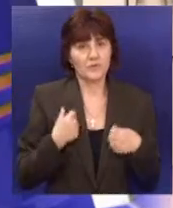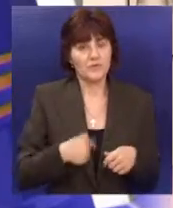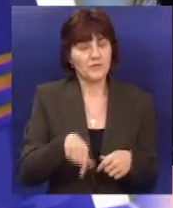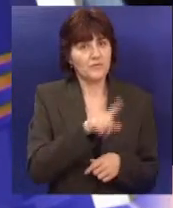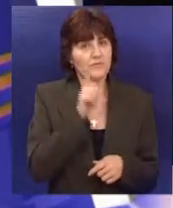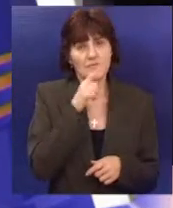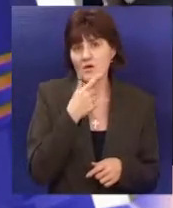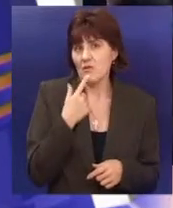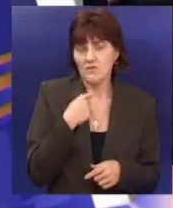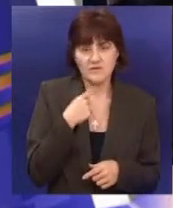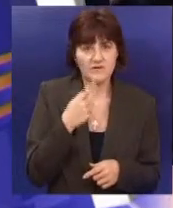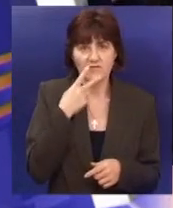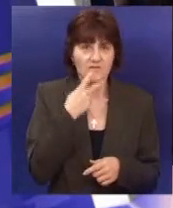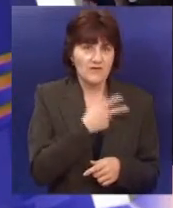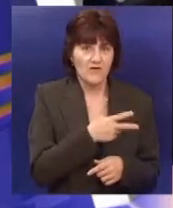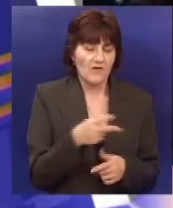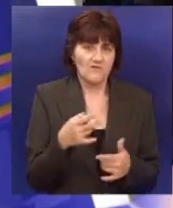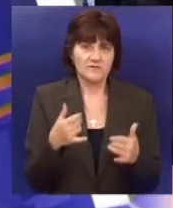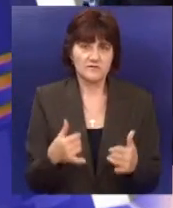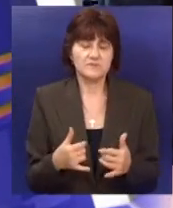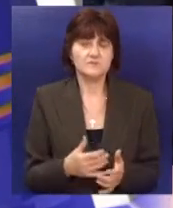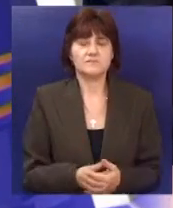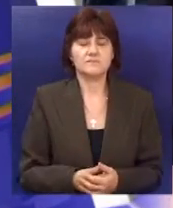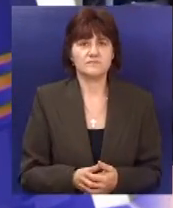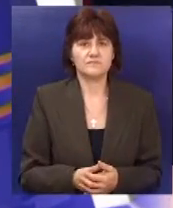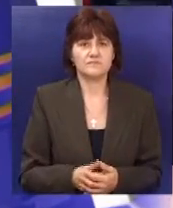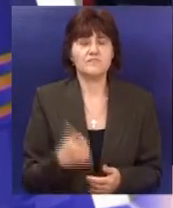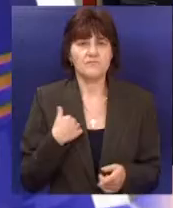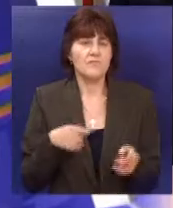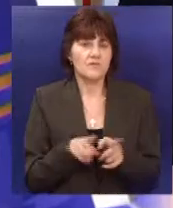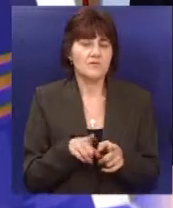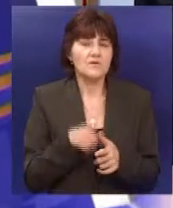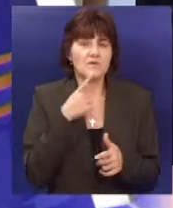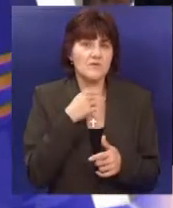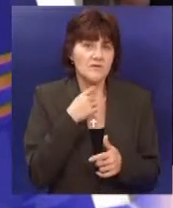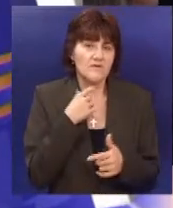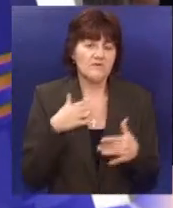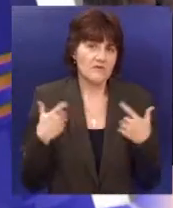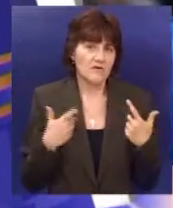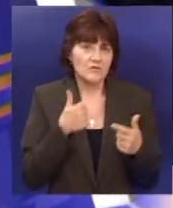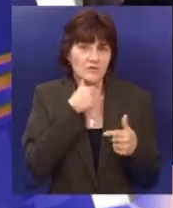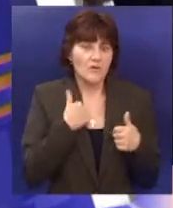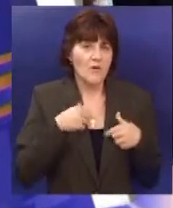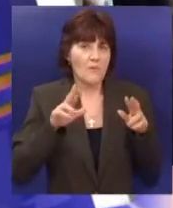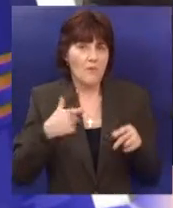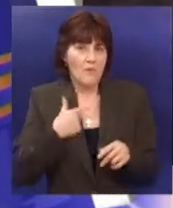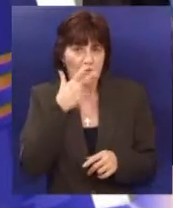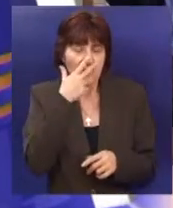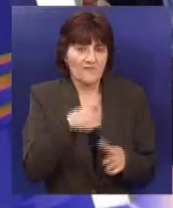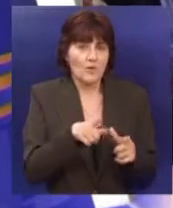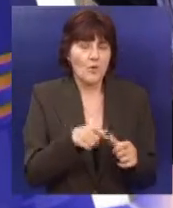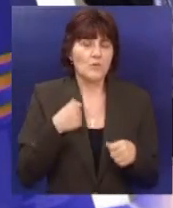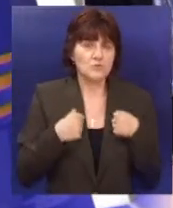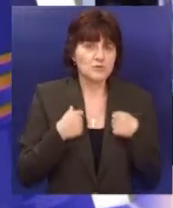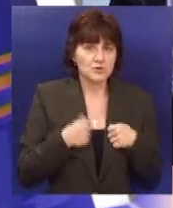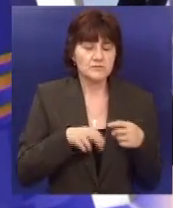izložbom. Jako nam se sviđa, drago nam je što smo došli i što smo vidjeli ovo. Pa sviđa mi se, znači ono, oduševljena sam što ovako ima prilika nekada se